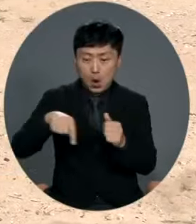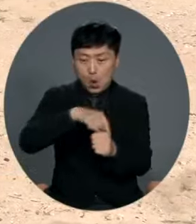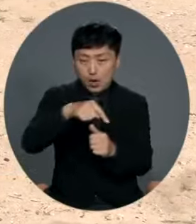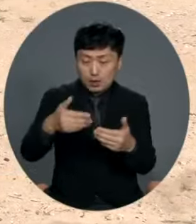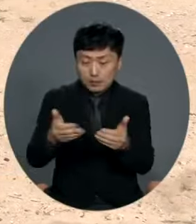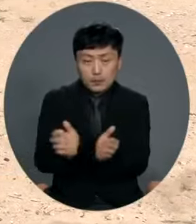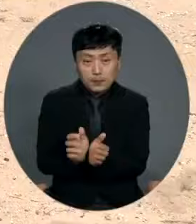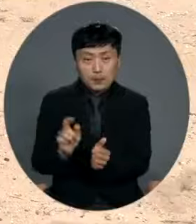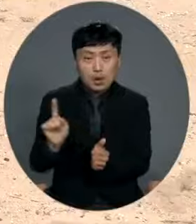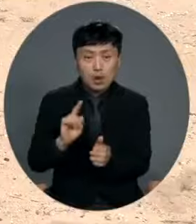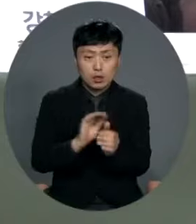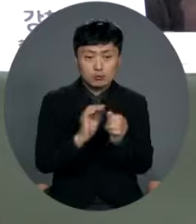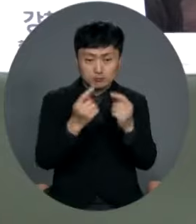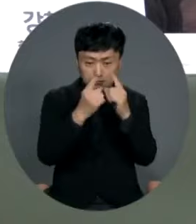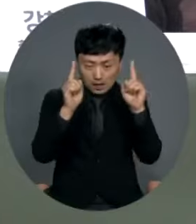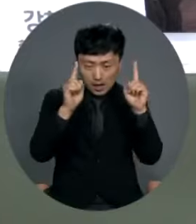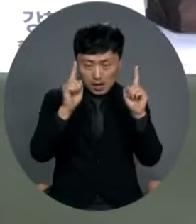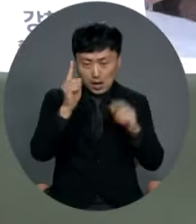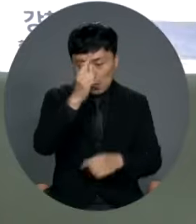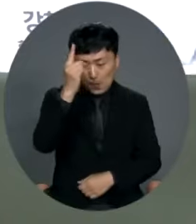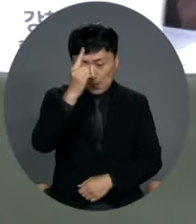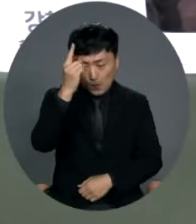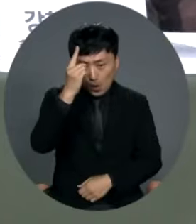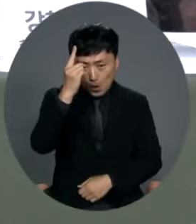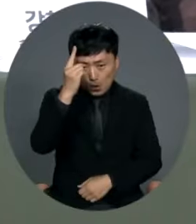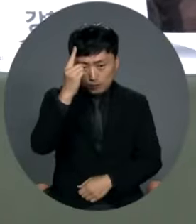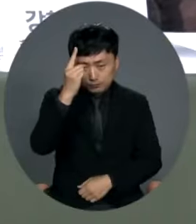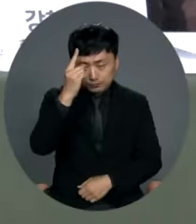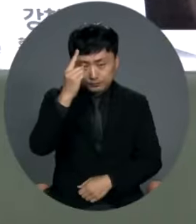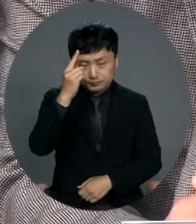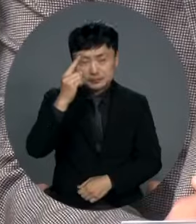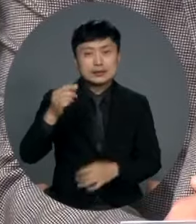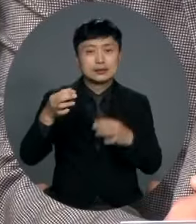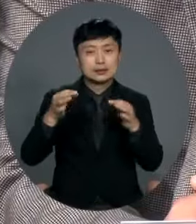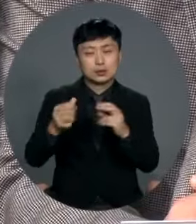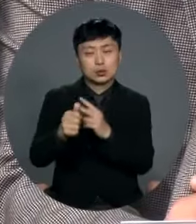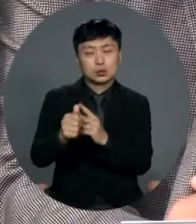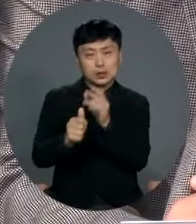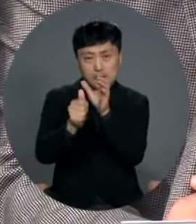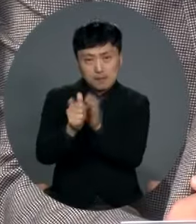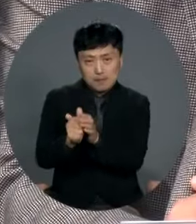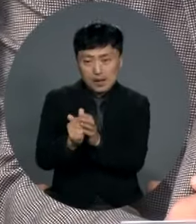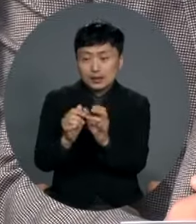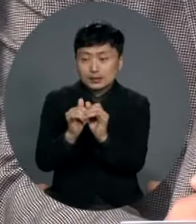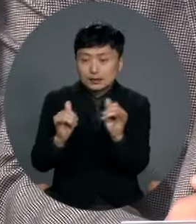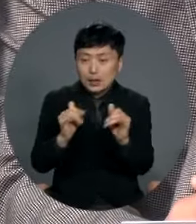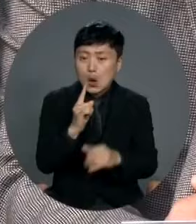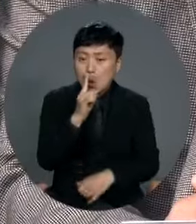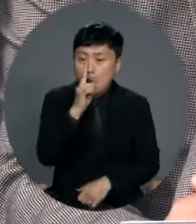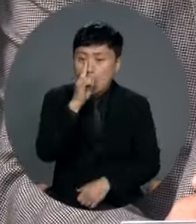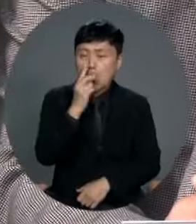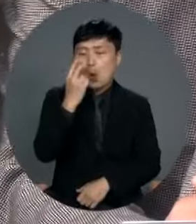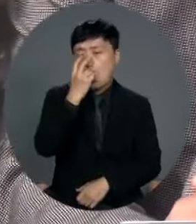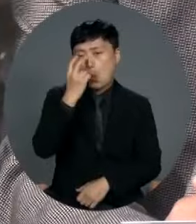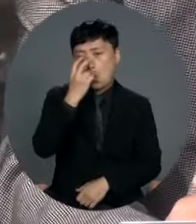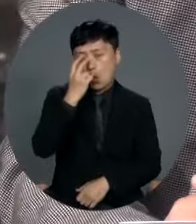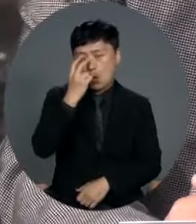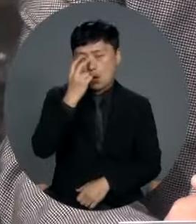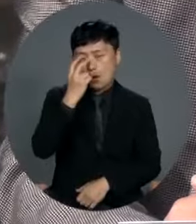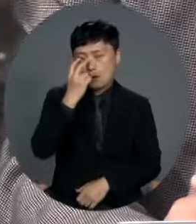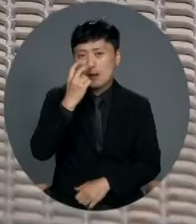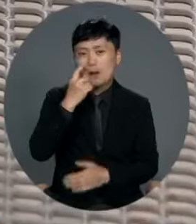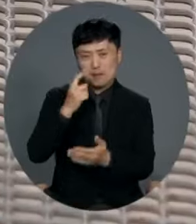연합 등이 경북대 동산의료원 김동훈 교수 팀에게 맡긴 낙동강 주민 코속 조사에서 이런 우려가 현실로